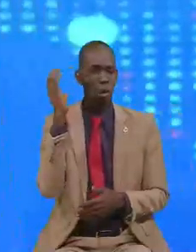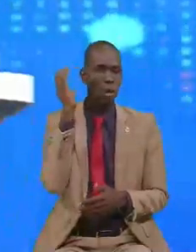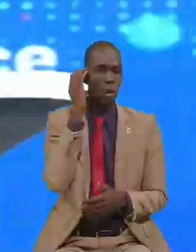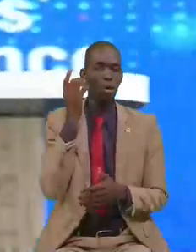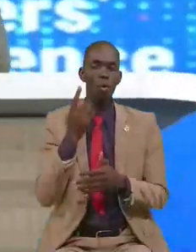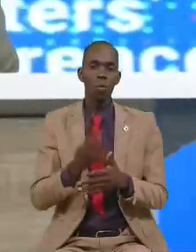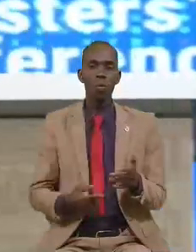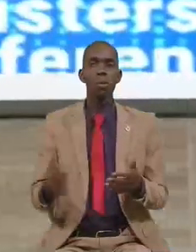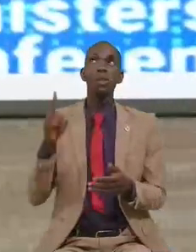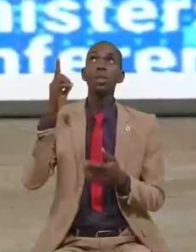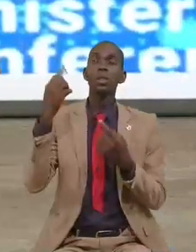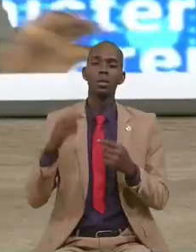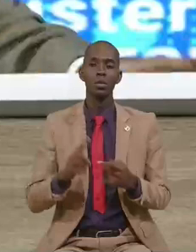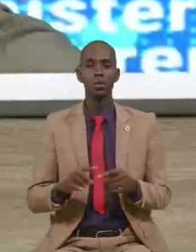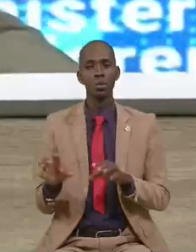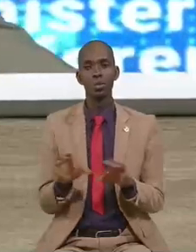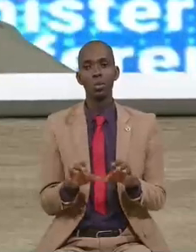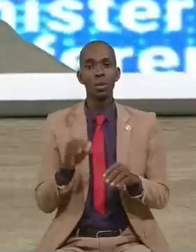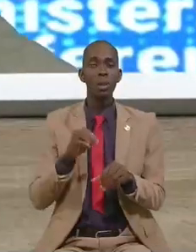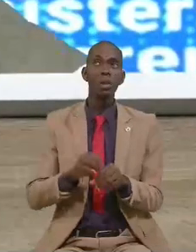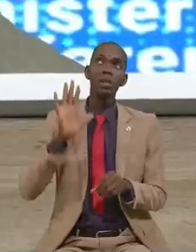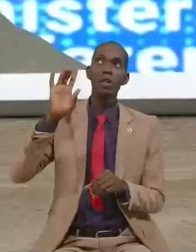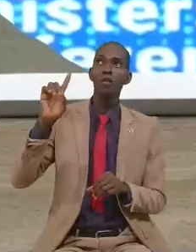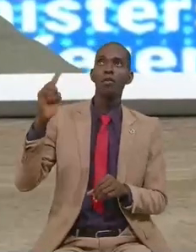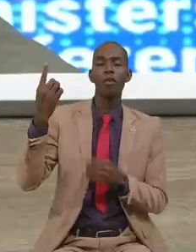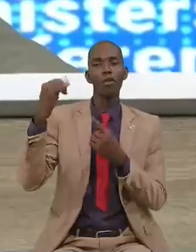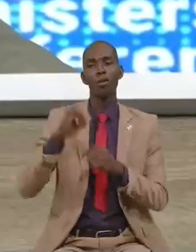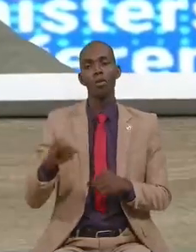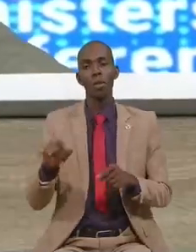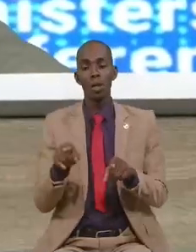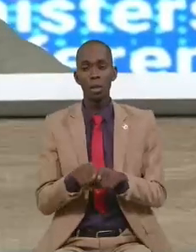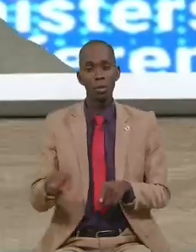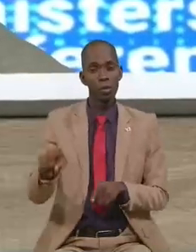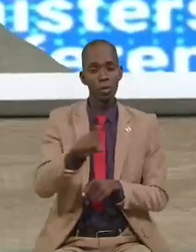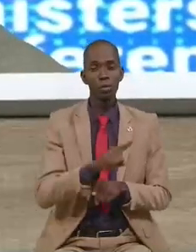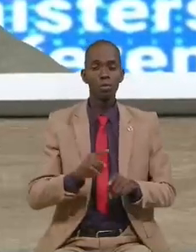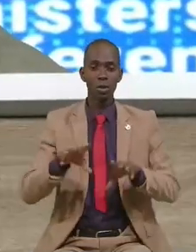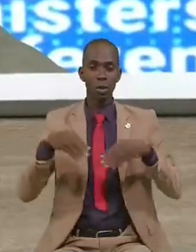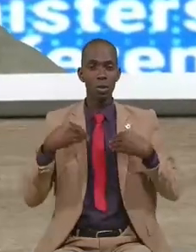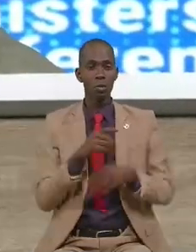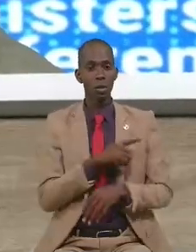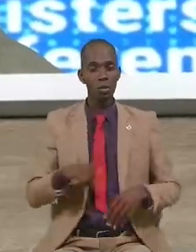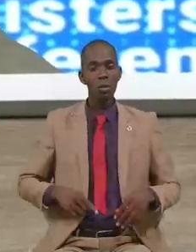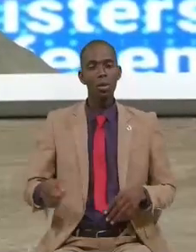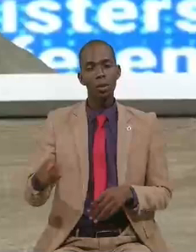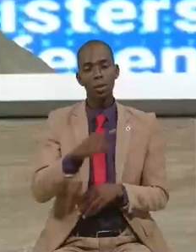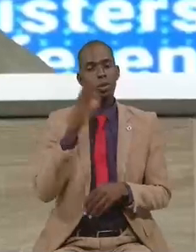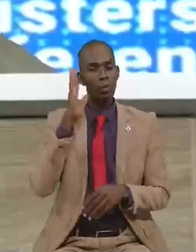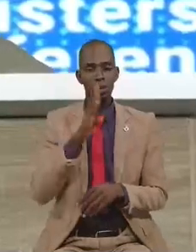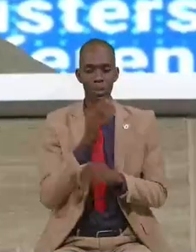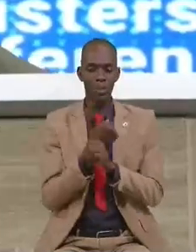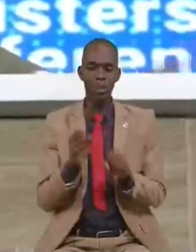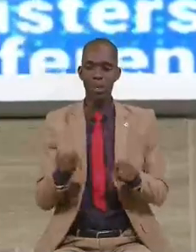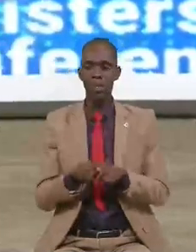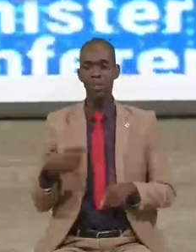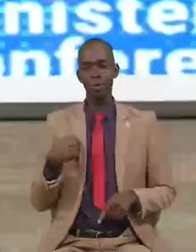venu faire dans sa première venue. Et comme ils donnent leur vie au Seigneur, ils seront sauvés. Comme nous, nous